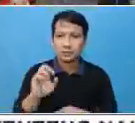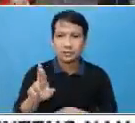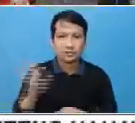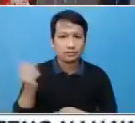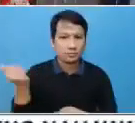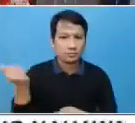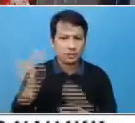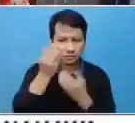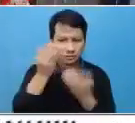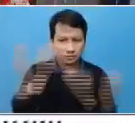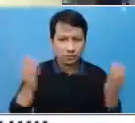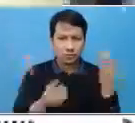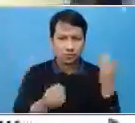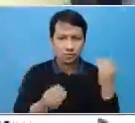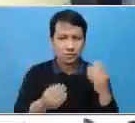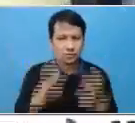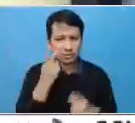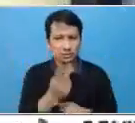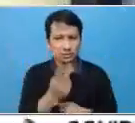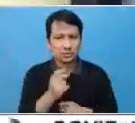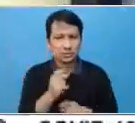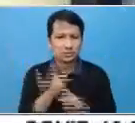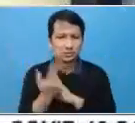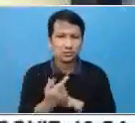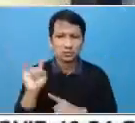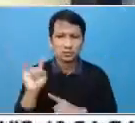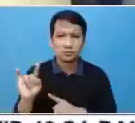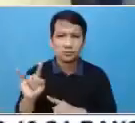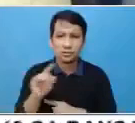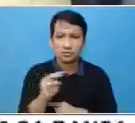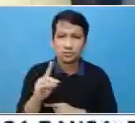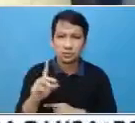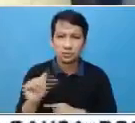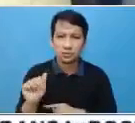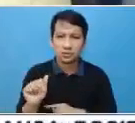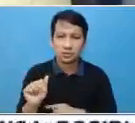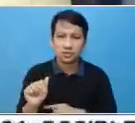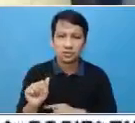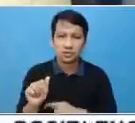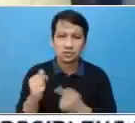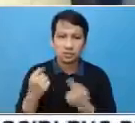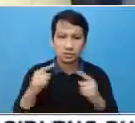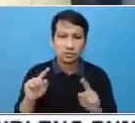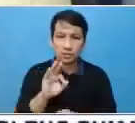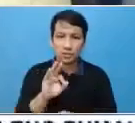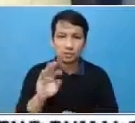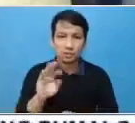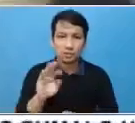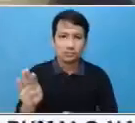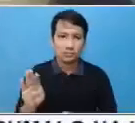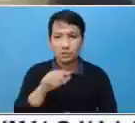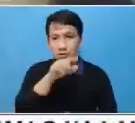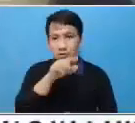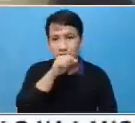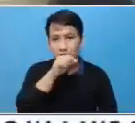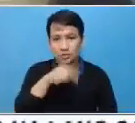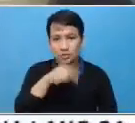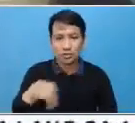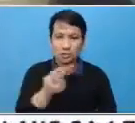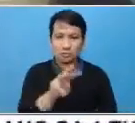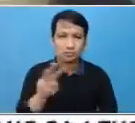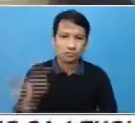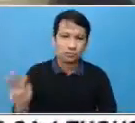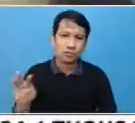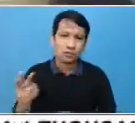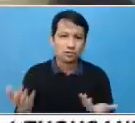Para mapaganda ang buhay, hindi tayo dapat umaasa sa swerte at tadhana. Ang